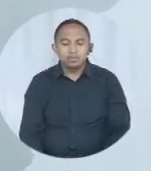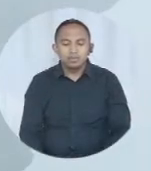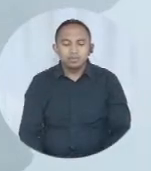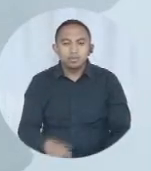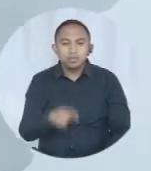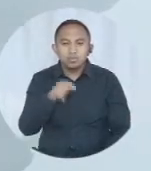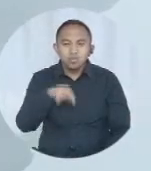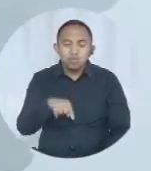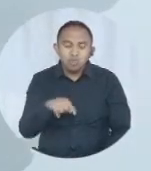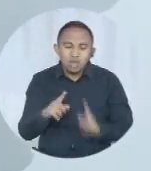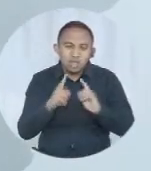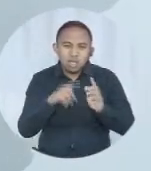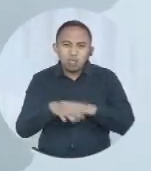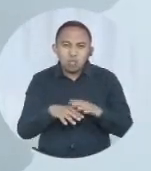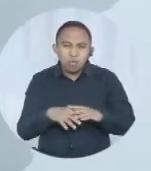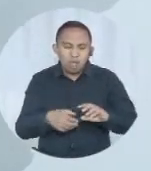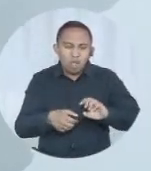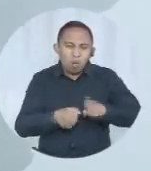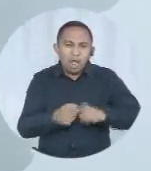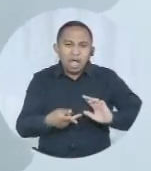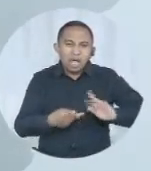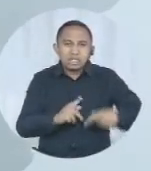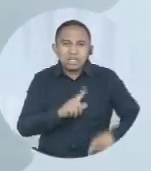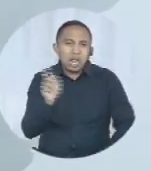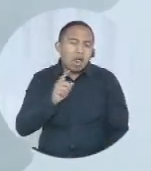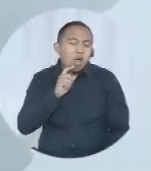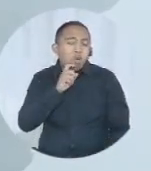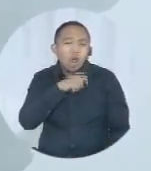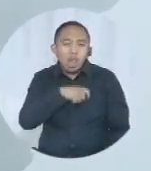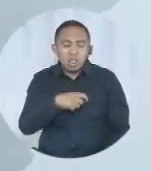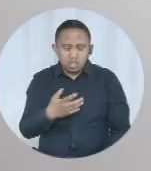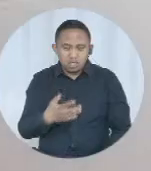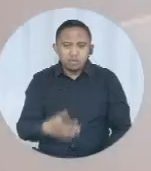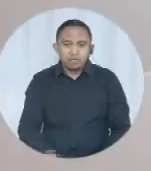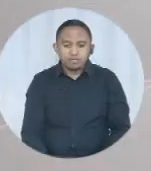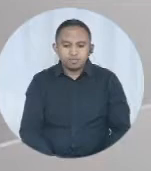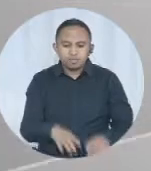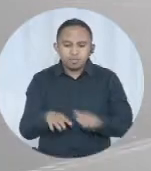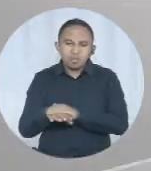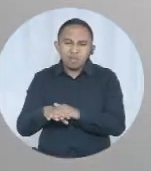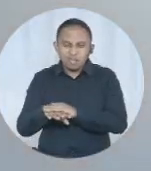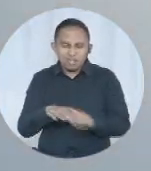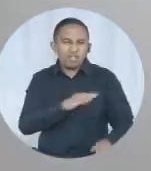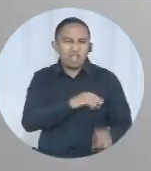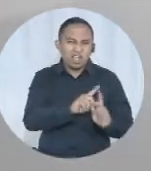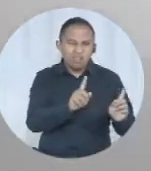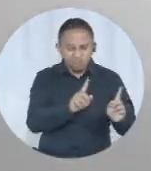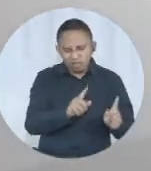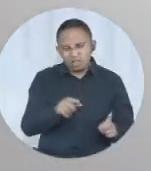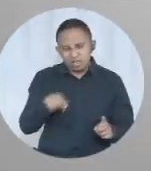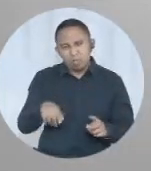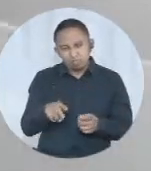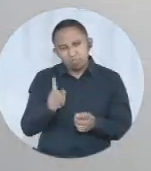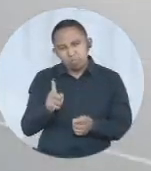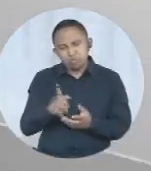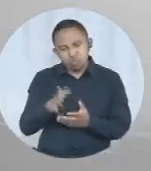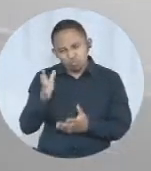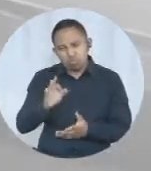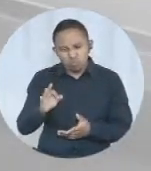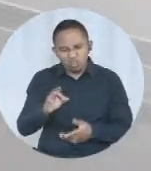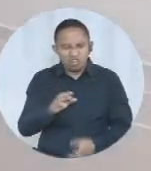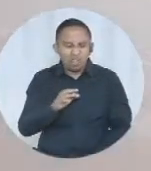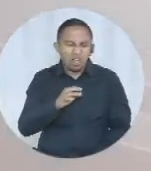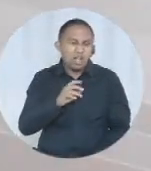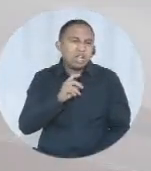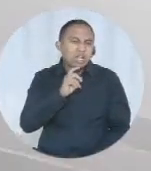any Ukraina isika manana tombondra tamin'ireo firenena hafa i Madagasikara amin'ny akony izay krizy any